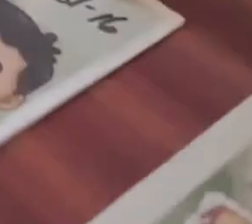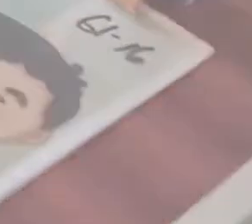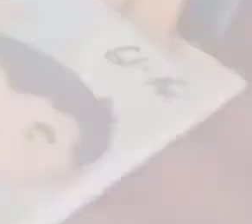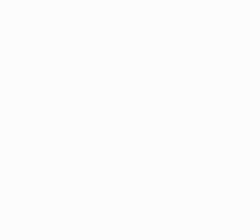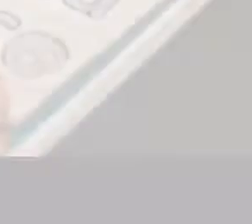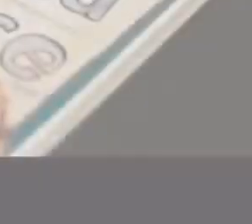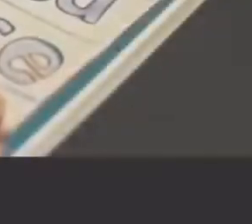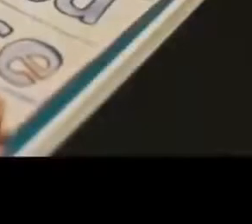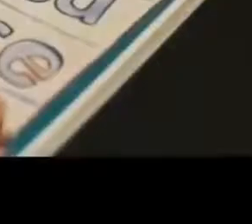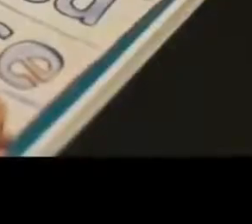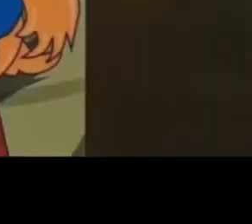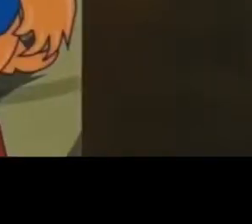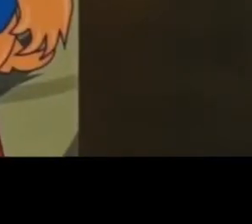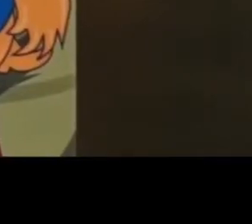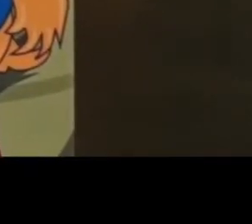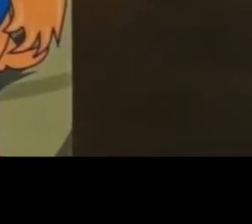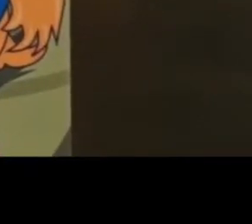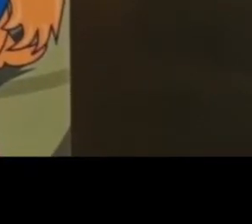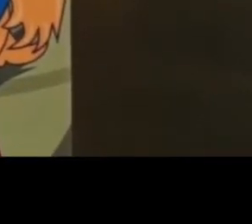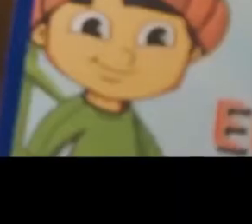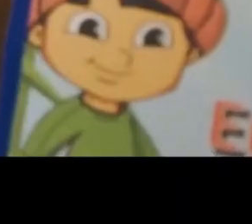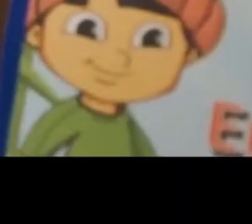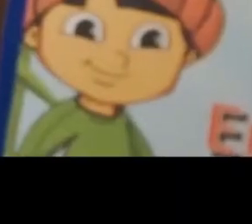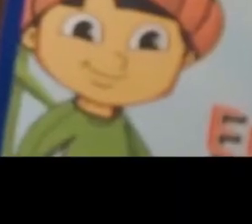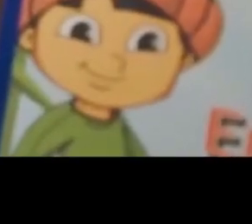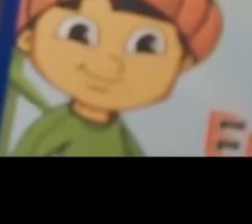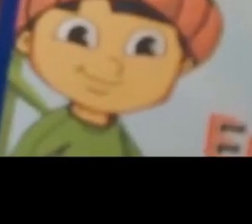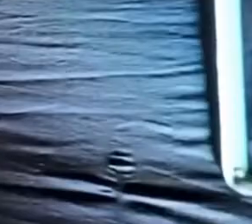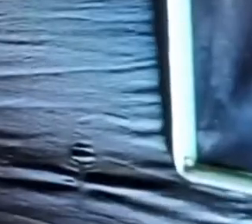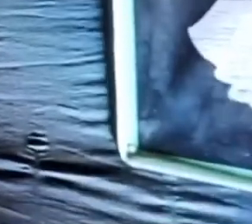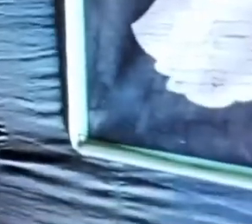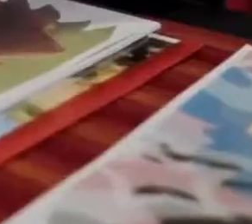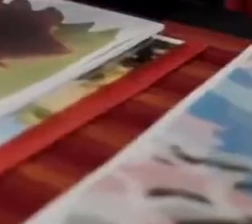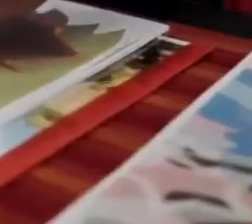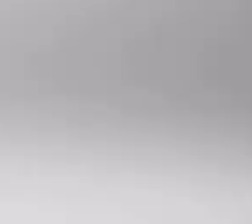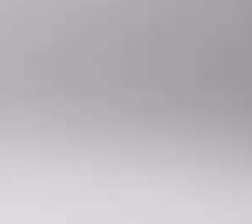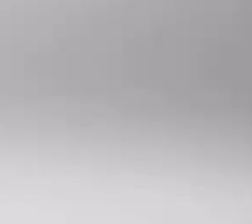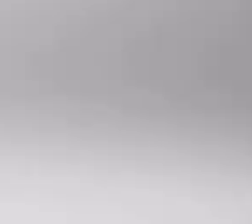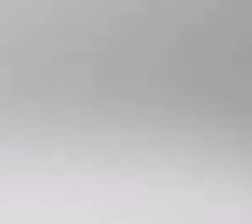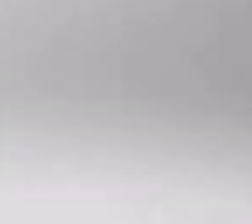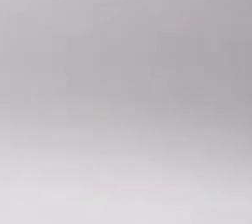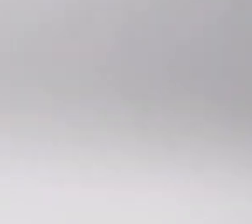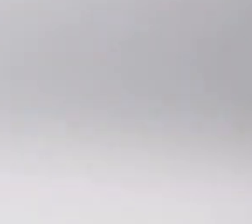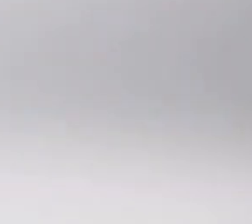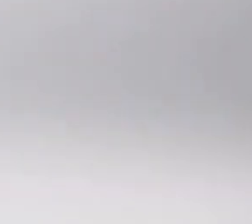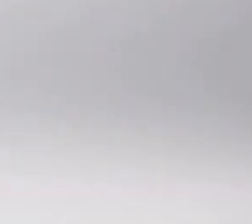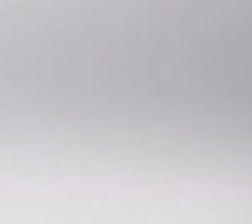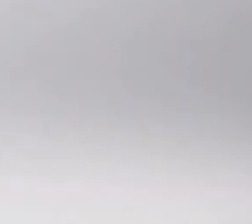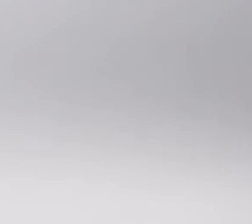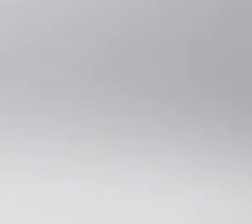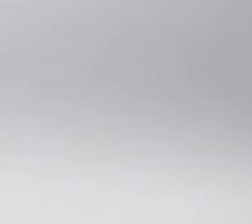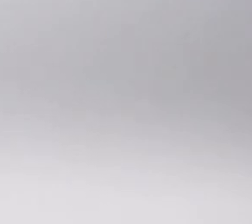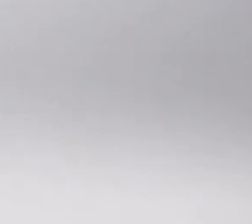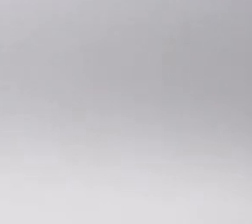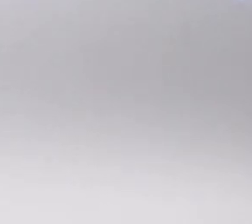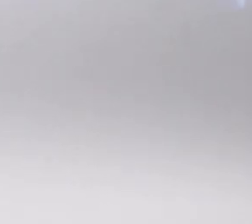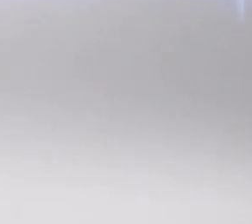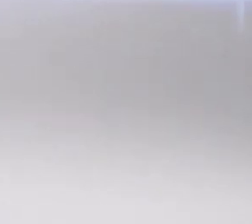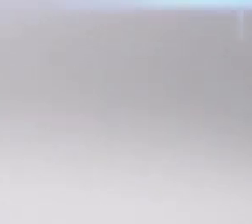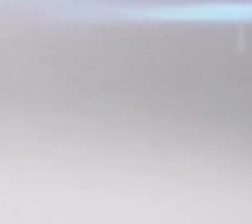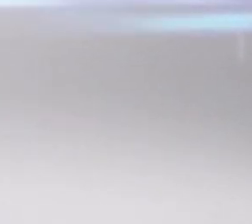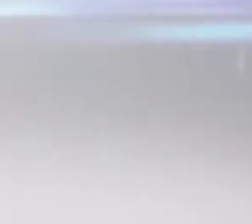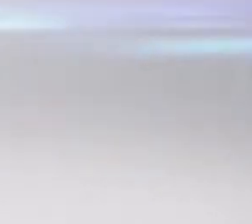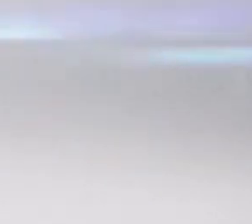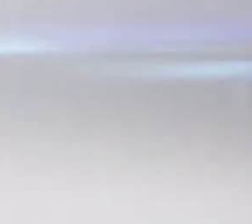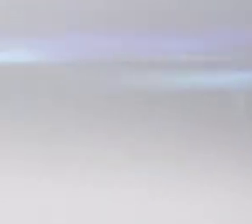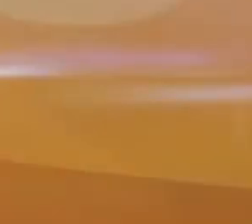Manood, makinig, matuto. Manood, makinig at matuto.